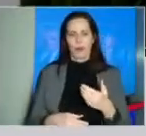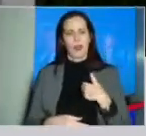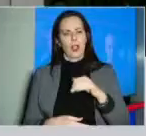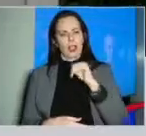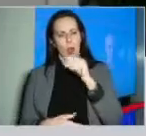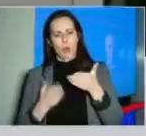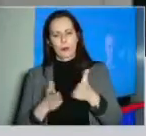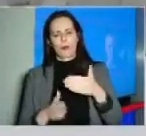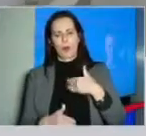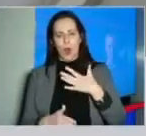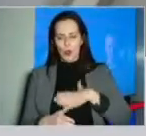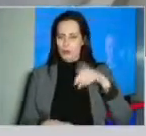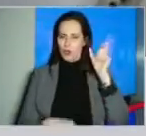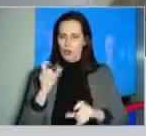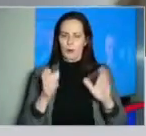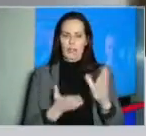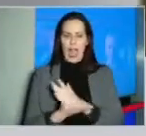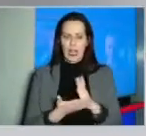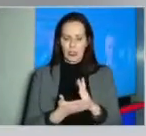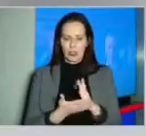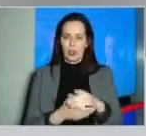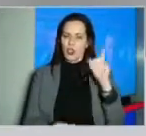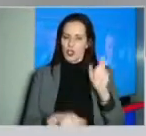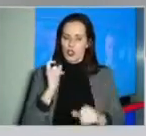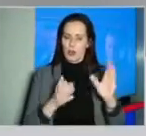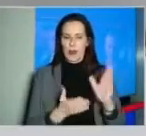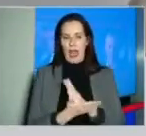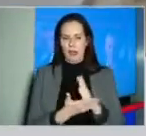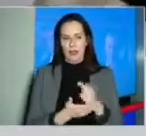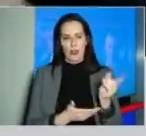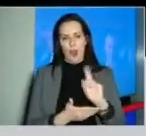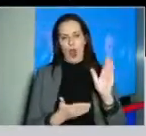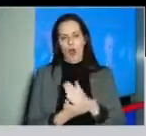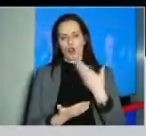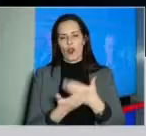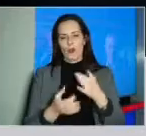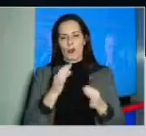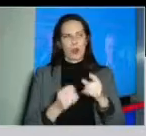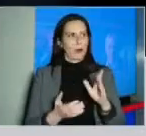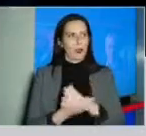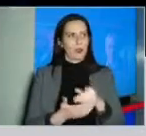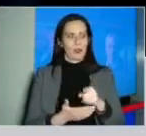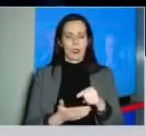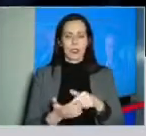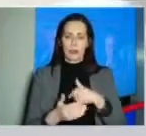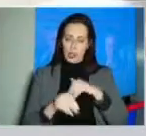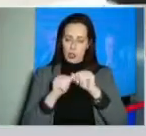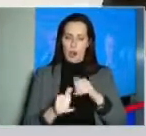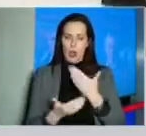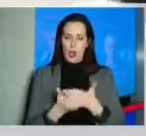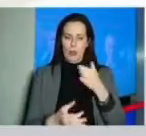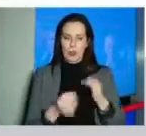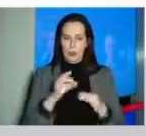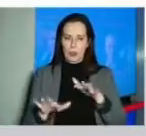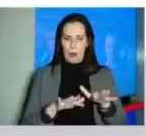אנחנו לא רוצים עזרה. אנחנו רוצים שהציבור יכריע ושהציבור יקבע, ולא החלטות של יועץ משפטי כאלו אחרות, ולכן אני סומך על יועץ המשפטי במקרה